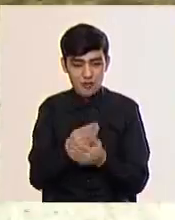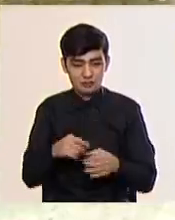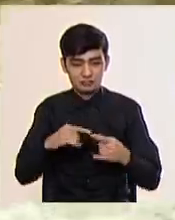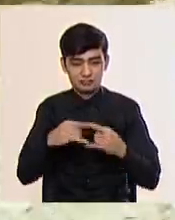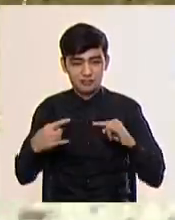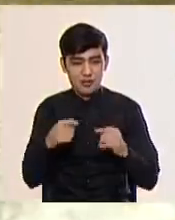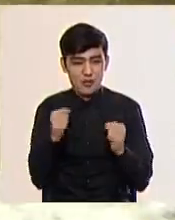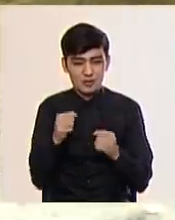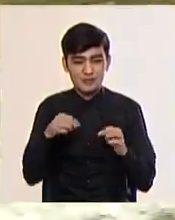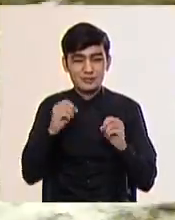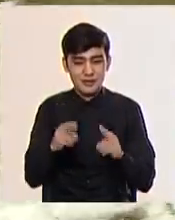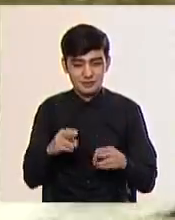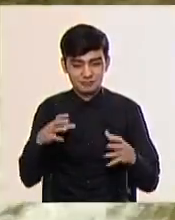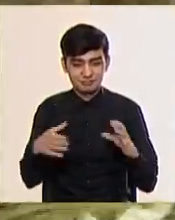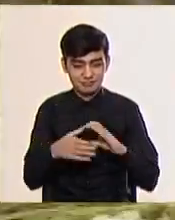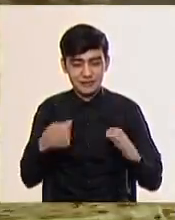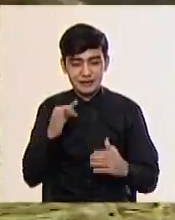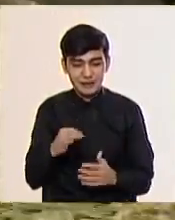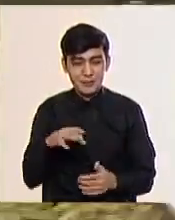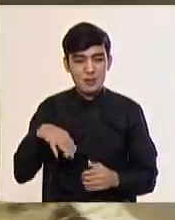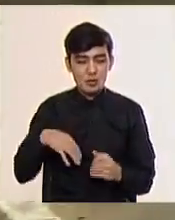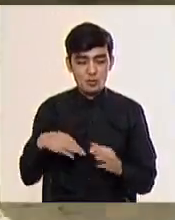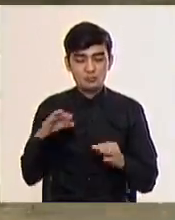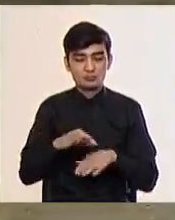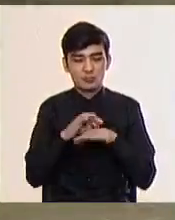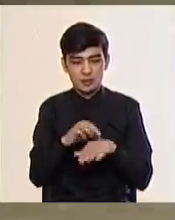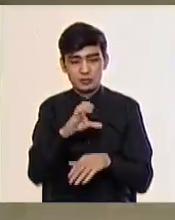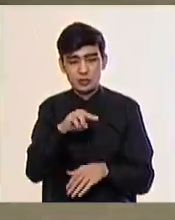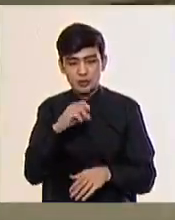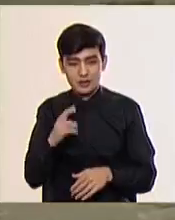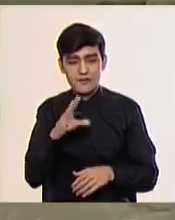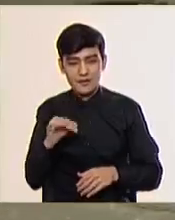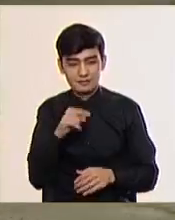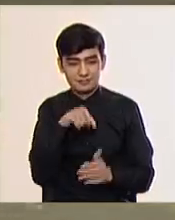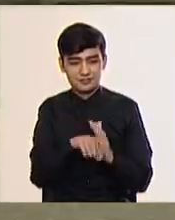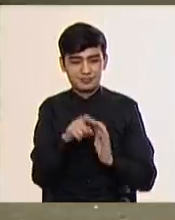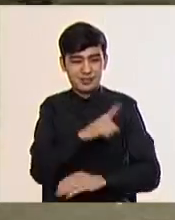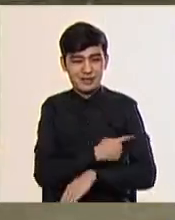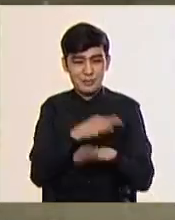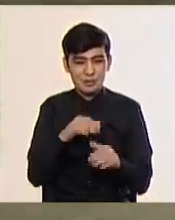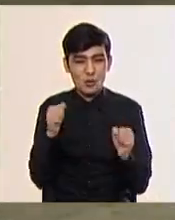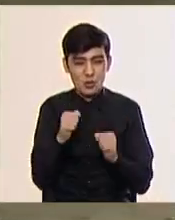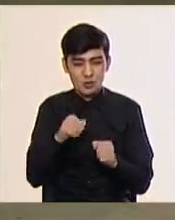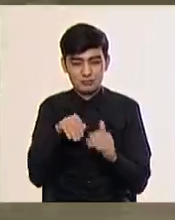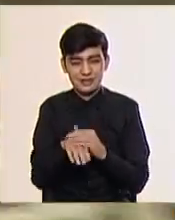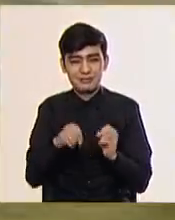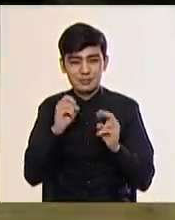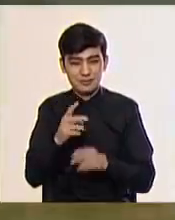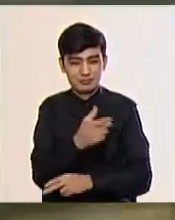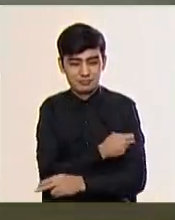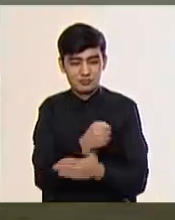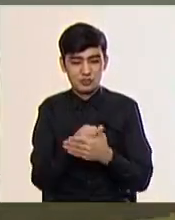передвижными морозильниками. И уже потом «Спутник Ви» переносят в стационарные холодильники для хранения до начала вакцинации.